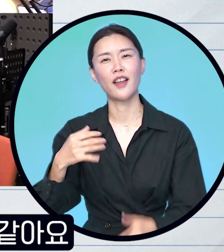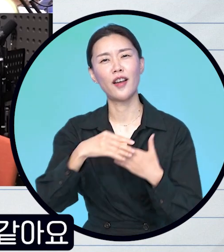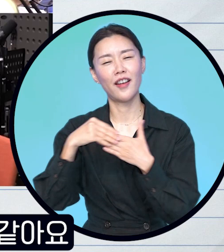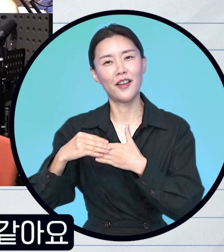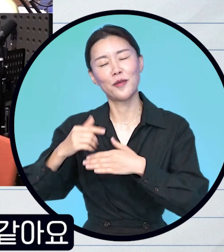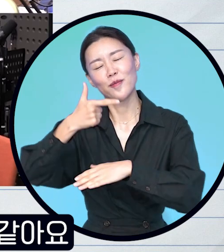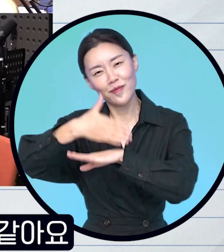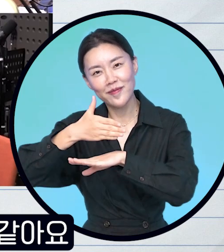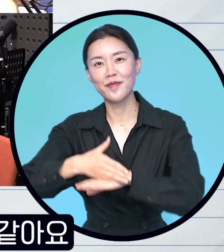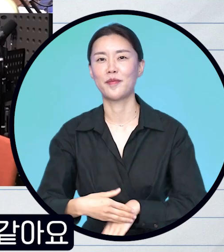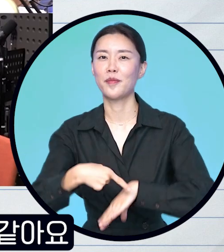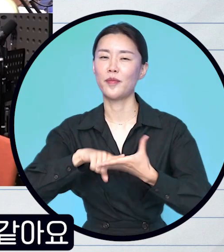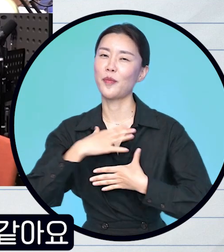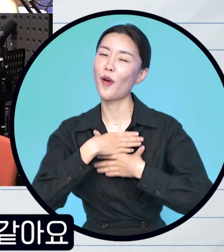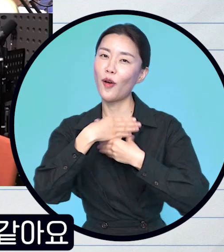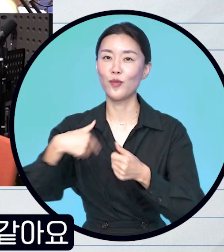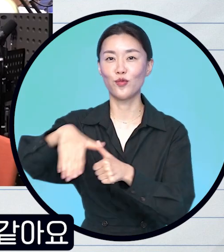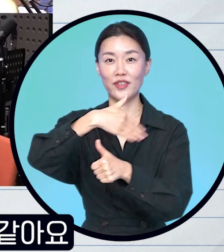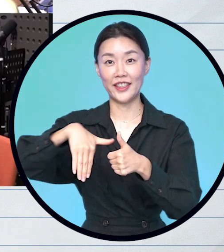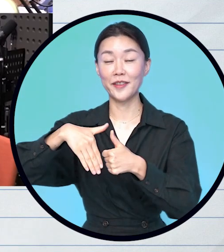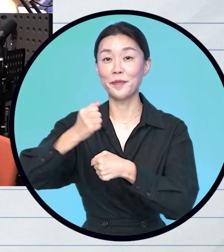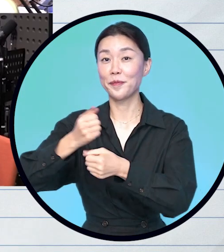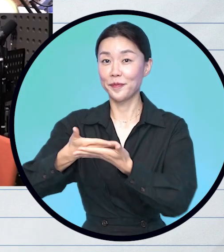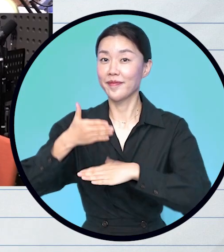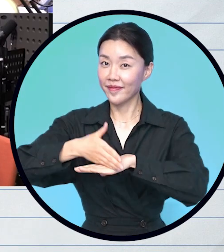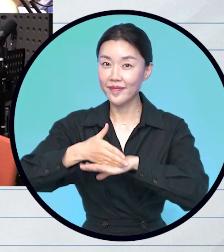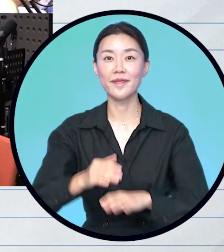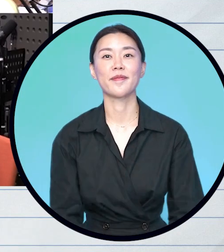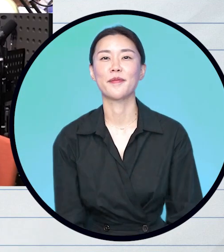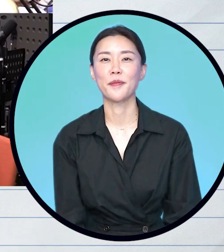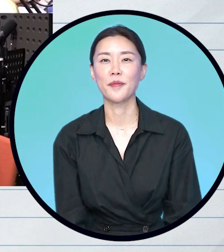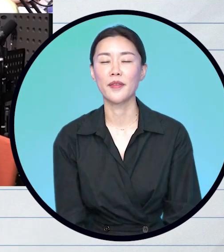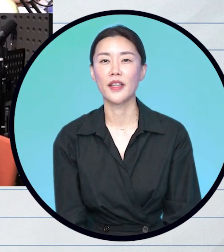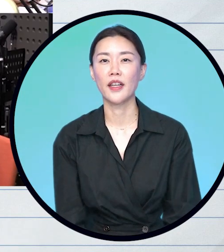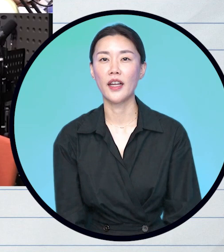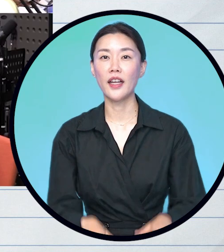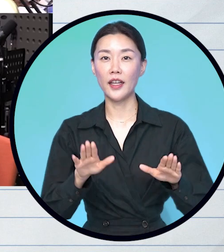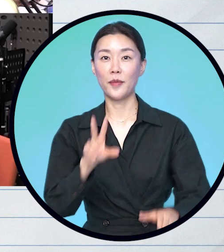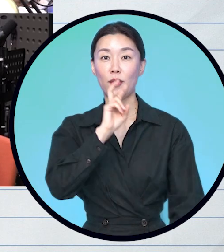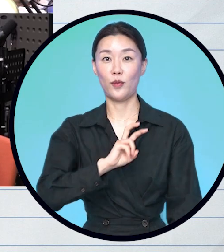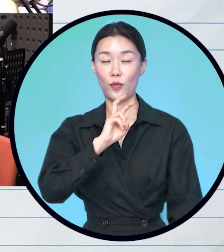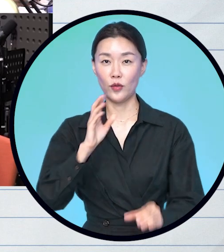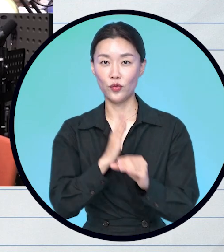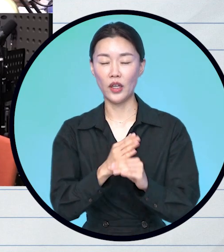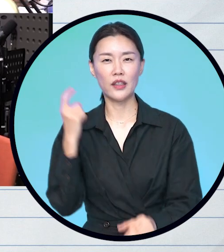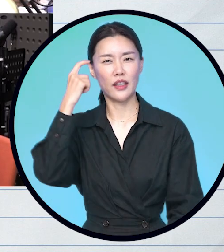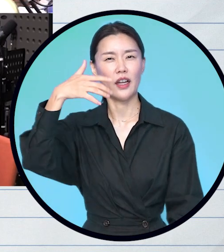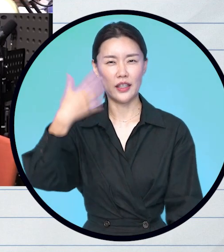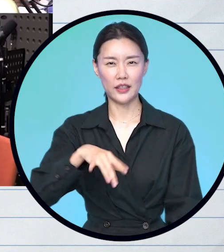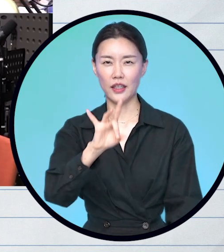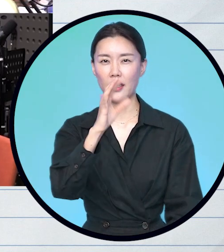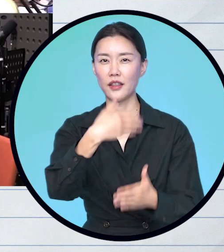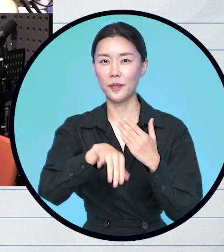진짜 편안한 분위기 속으로 이렇게 아이고. 가게 되는 것 같아요. 아우, 감사합니다. 네, 그렇습니다. 저희 이번 앨범에서 아직 못 들은 노래가 한